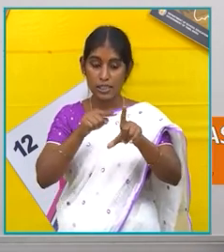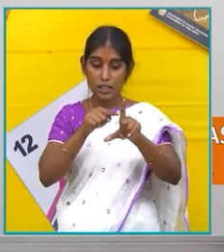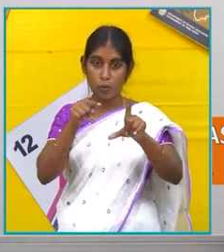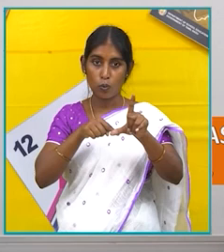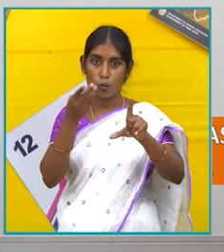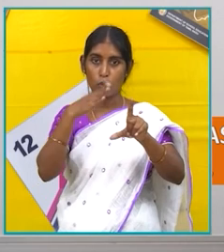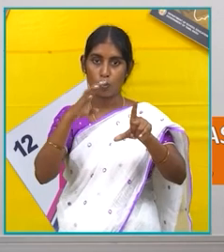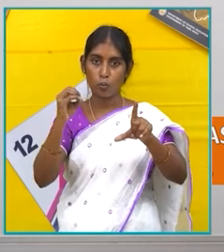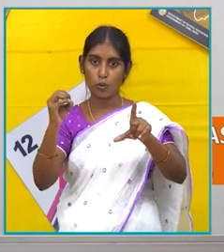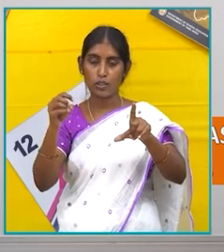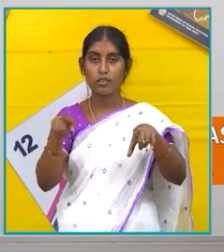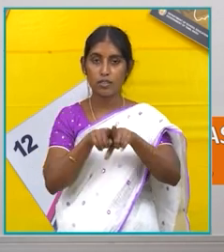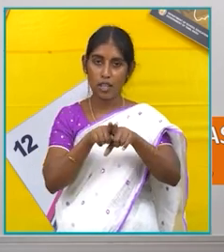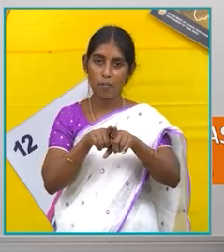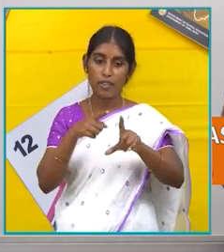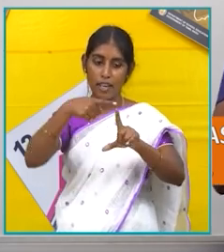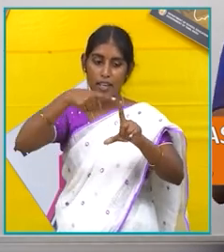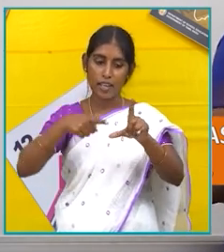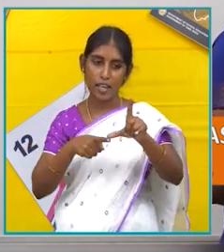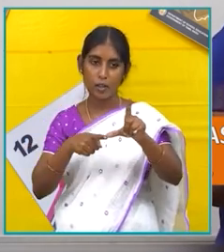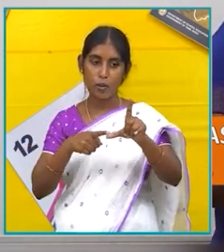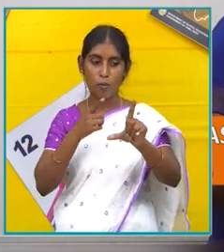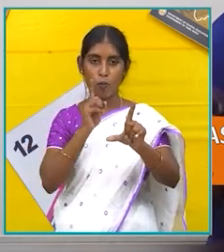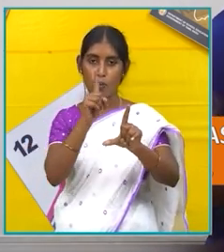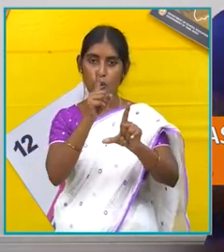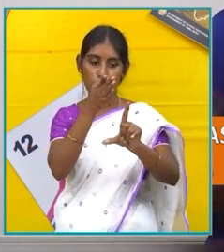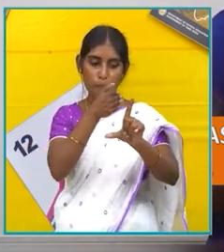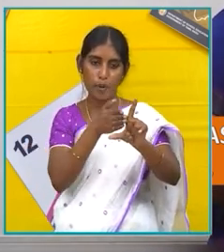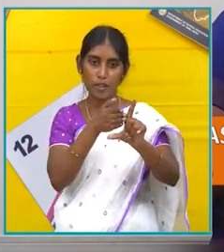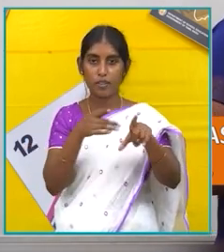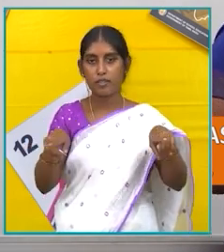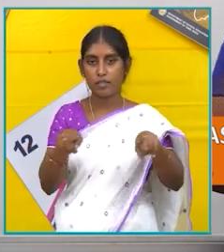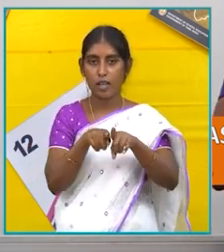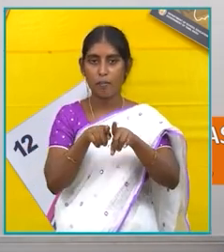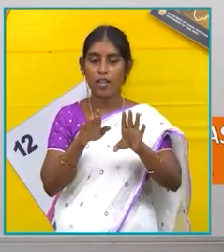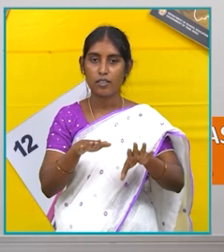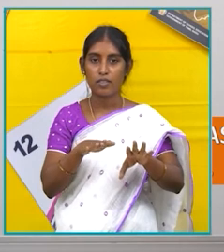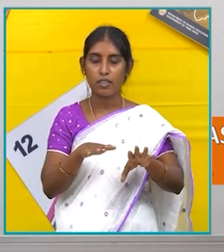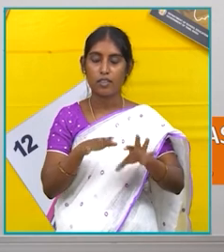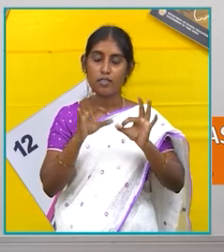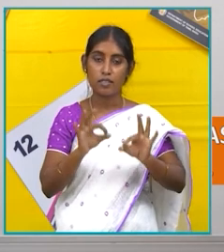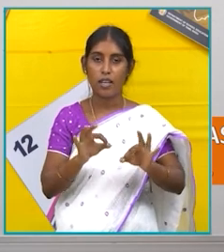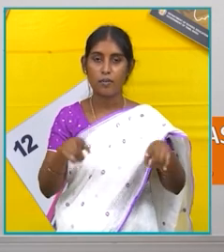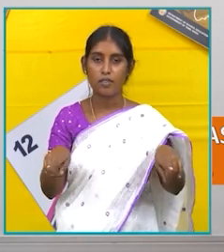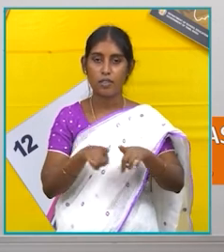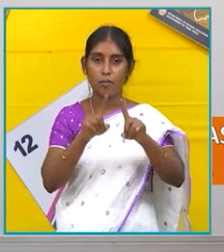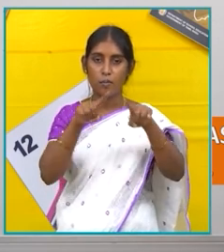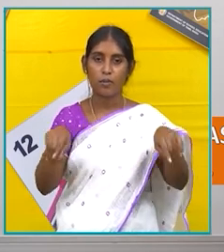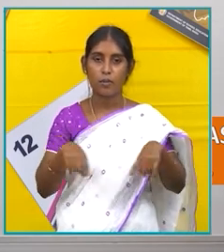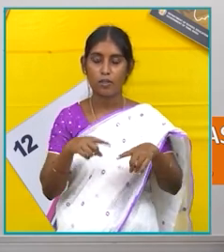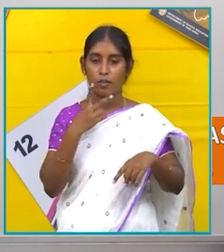அதோட கர்ணம் சமமாக இருக்கணும், ஏதாவது ஒரு பக்கம் சமமாக இருக்கணும். அப்படி இருந்ததுன்னா அந்த 2 முக்கோணங்களும் சர்வசம